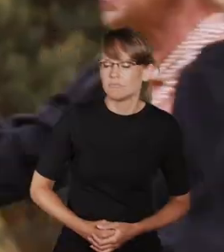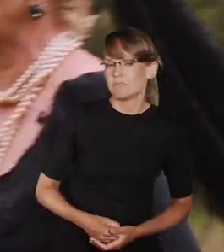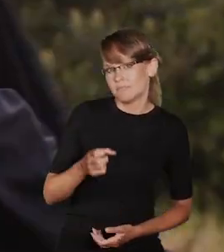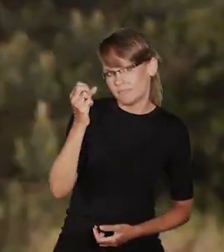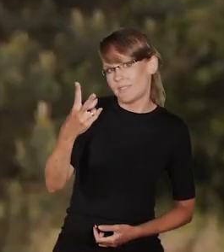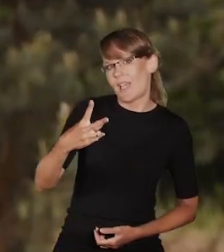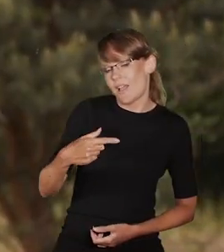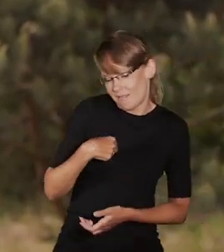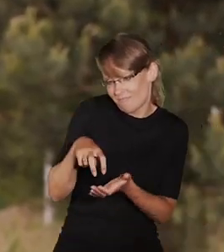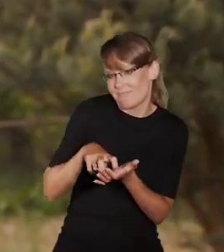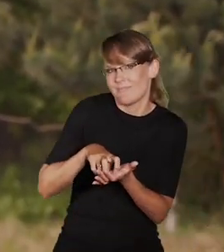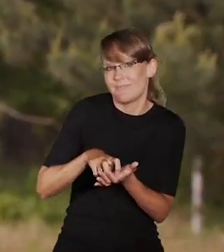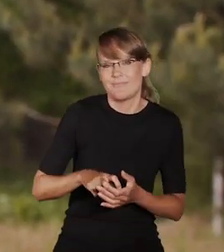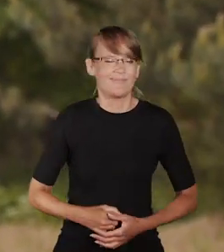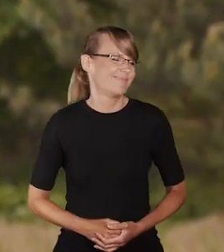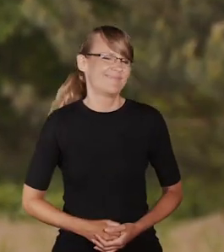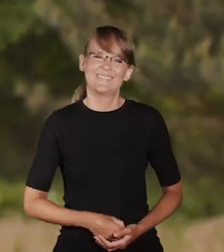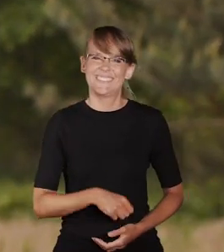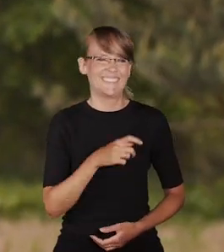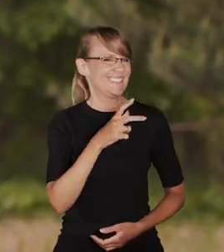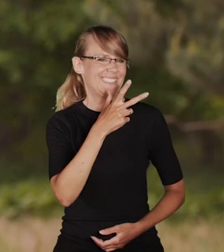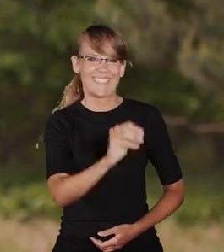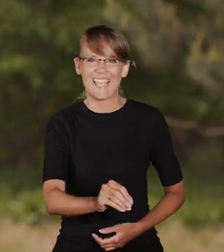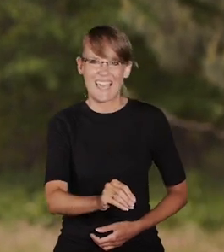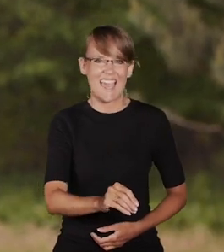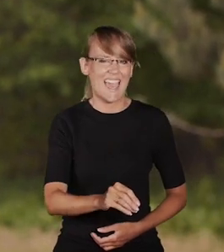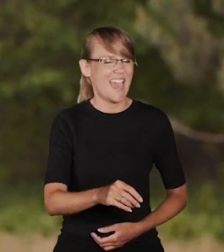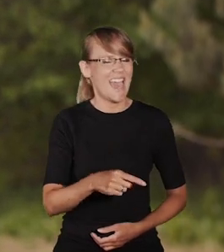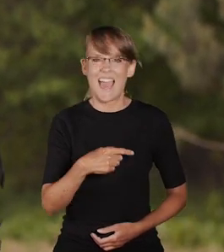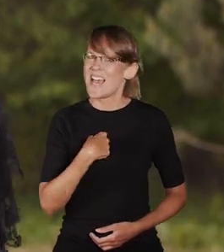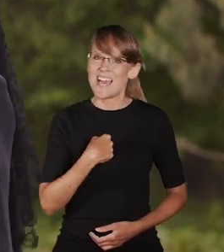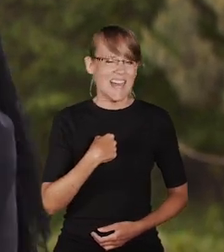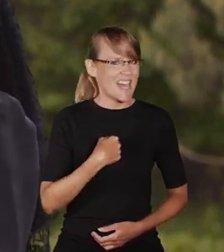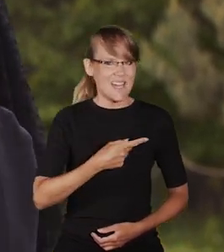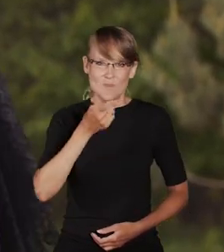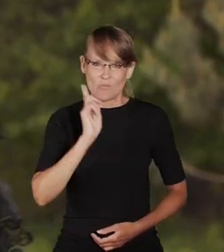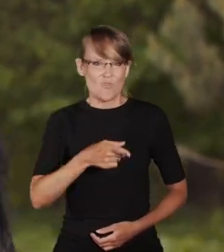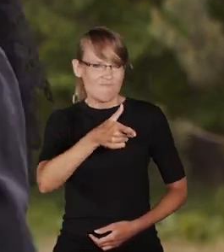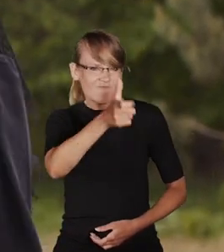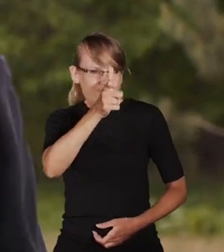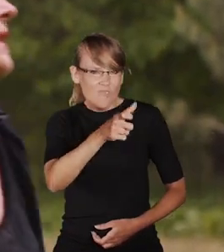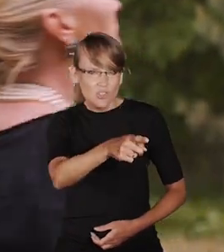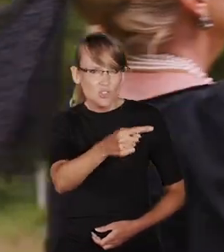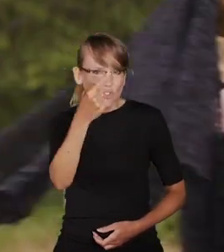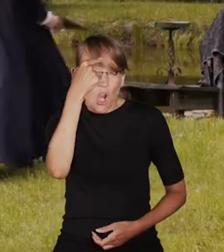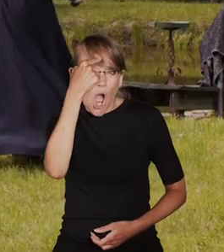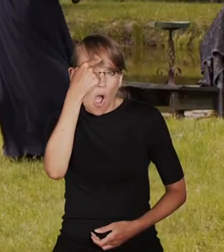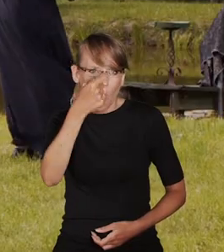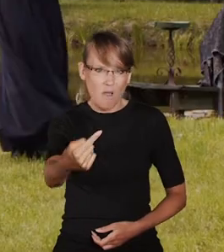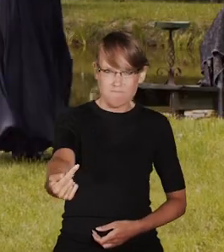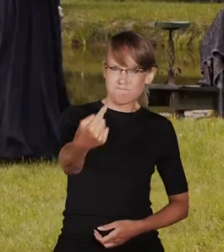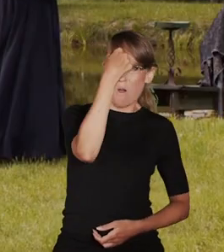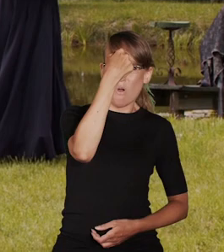Nie zaznam spokoju, dopóki nie przebiję tego czoła, którego tak nienawidzę.